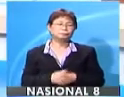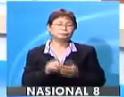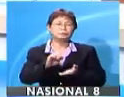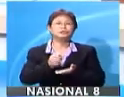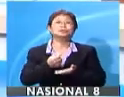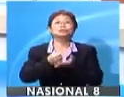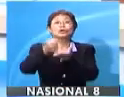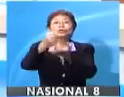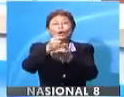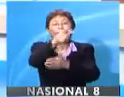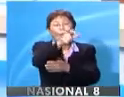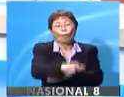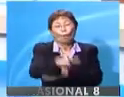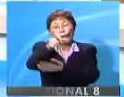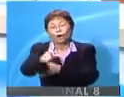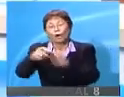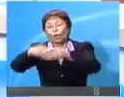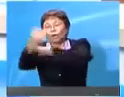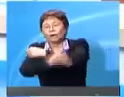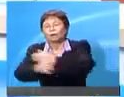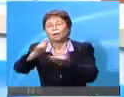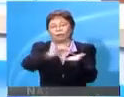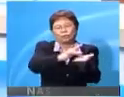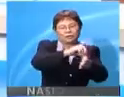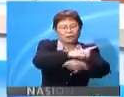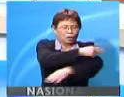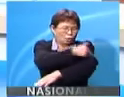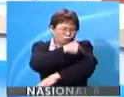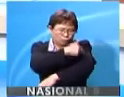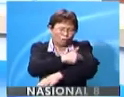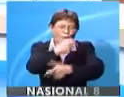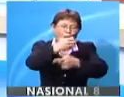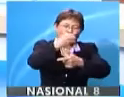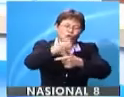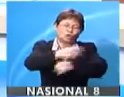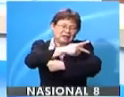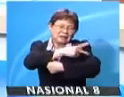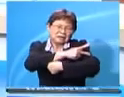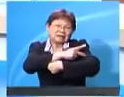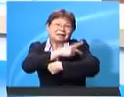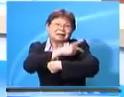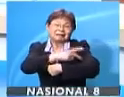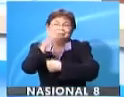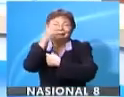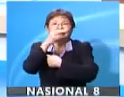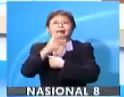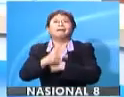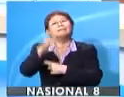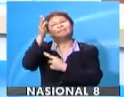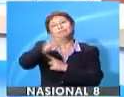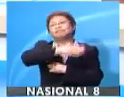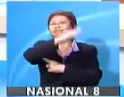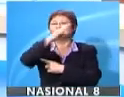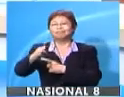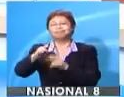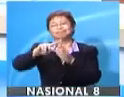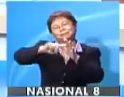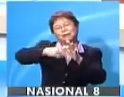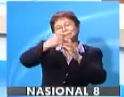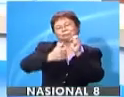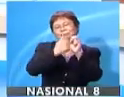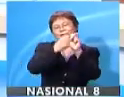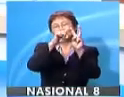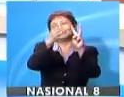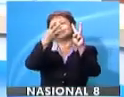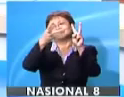Subsidi bagi warga asing yang mendapatkan rawatan di hospital mahupun di klinik kerajaan akan dimansuhkan bermula tahun